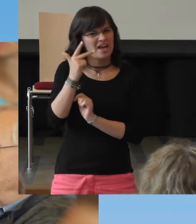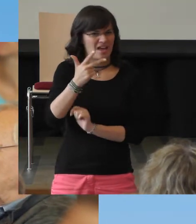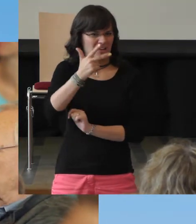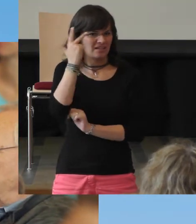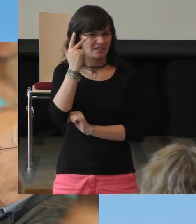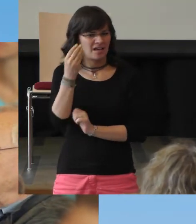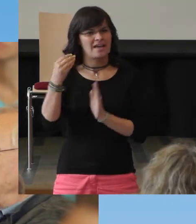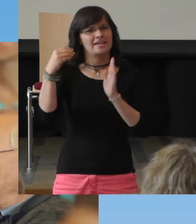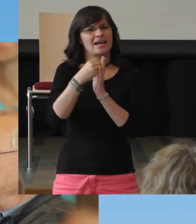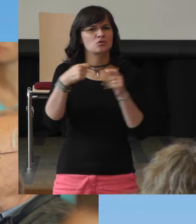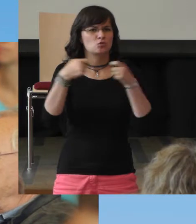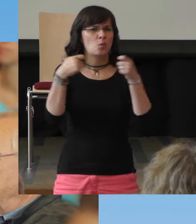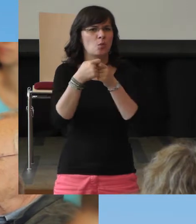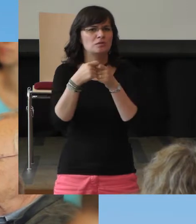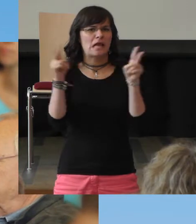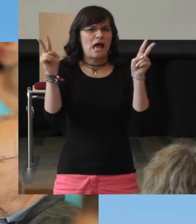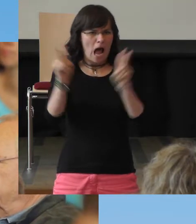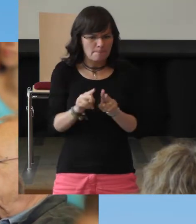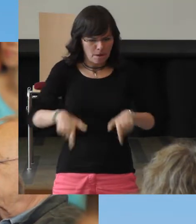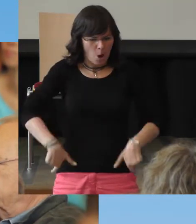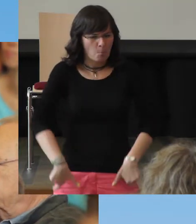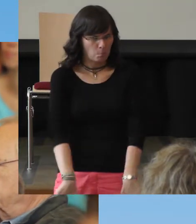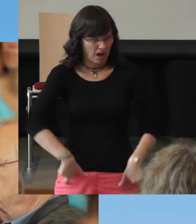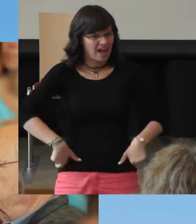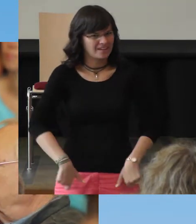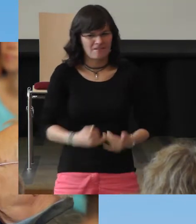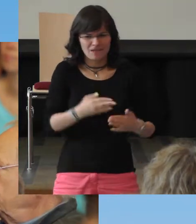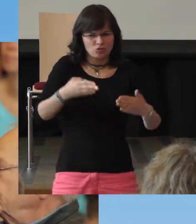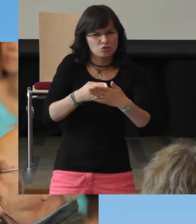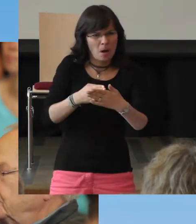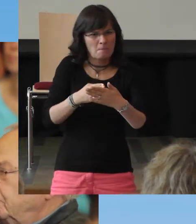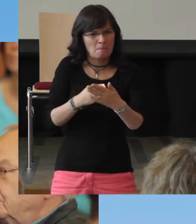starken Muskelabbau in den Beinen. Wie kann ich die stoppen? Was kann ich da tun?